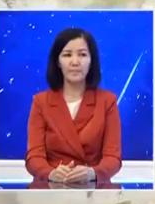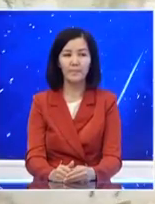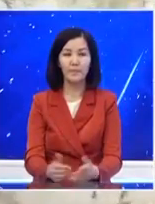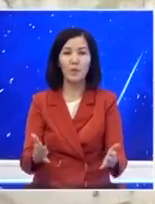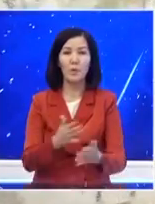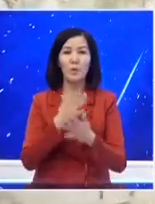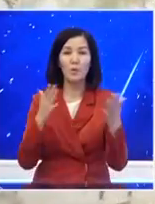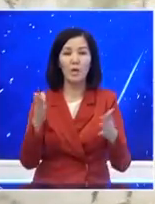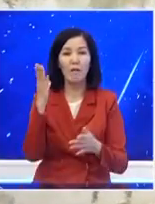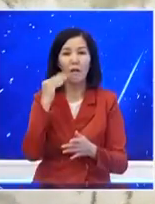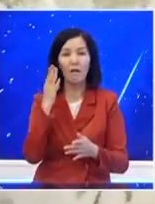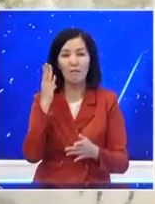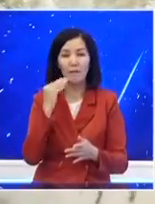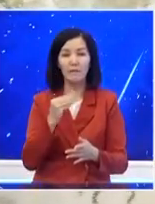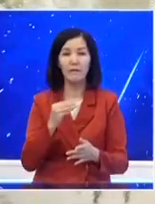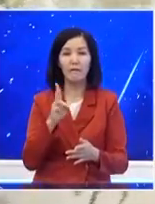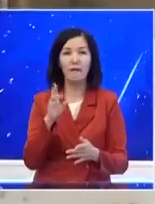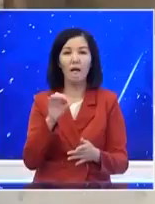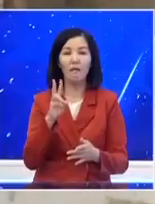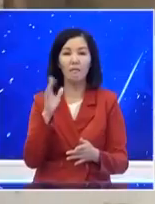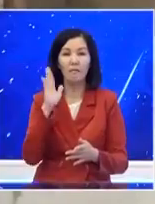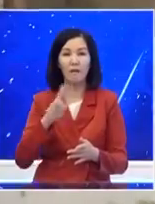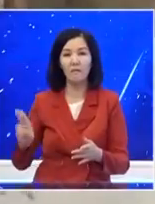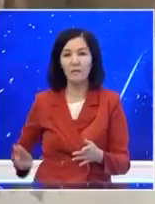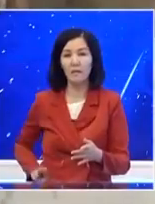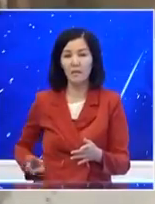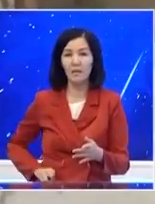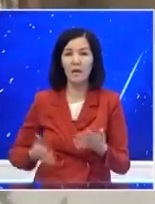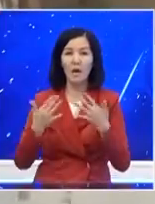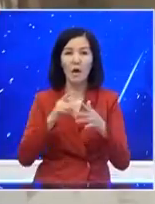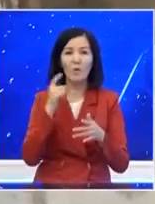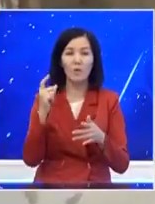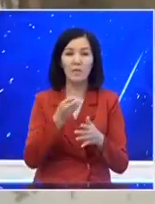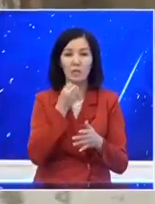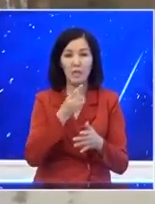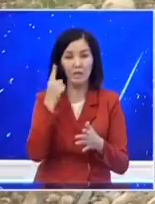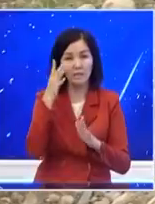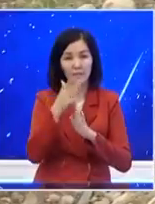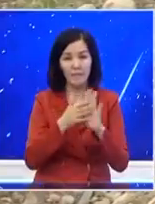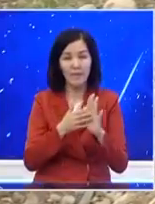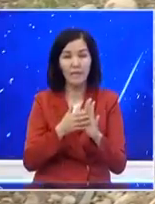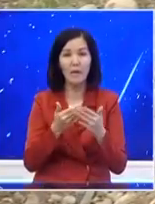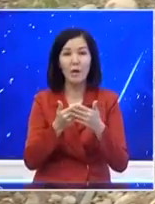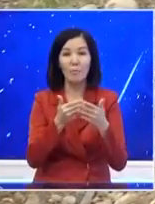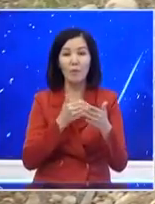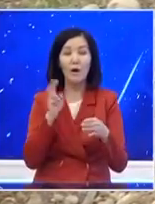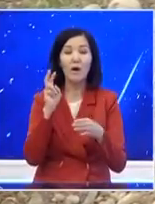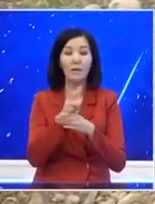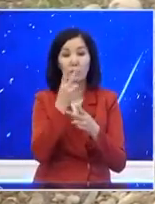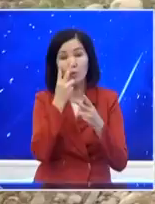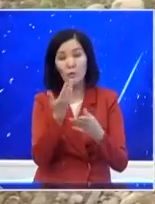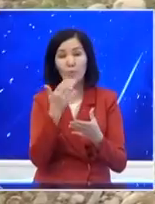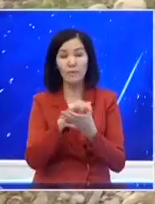Үлкен Алматы каналының басшылары мен инженерлері фермерлердің бұл проблемасын жақсы білет. Тіптен бұған дейін өздері келіп, мән-жайды